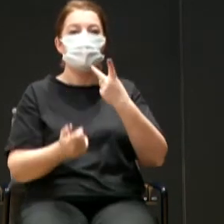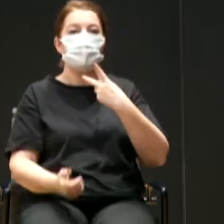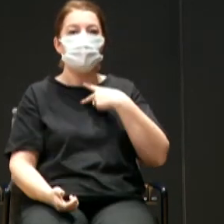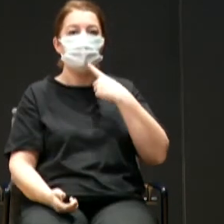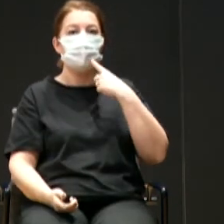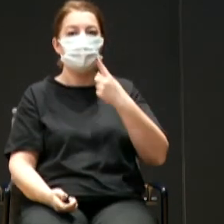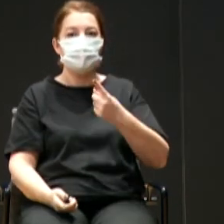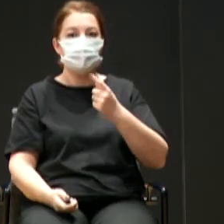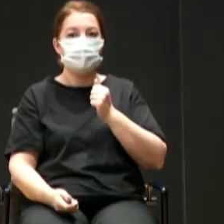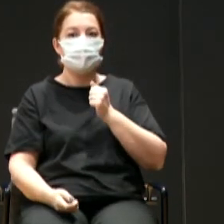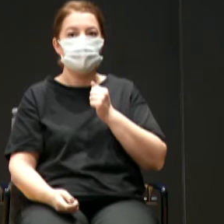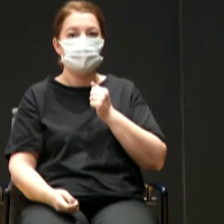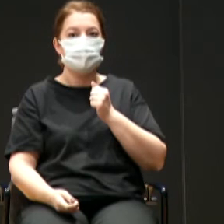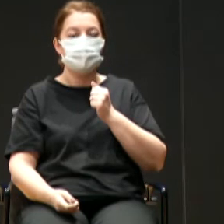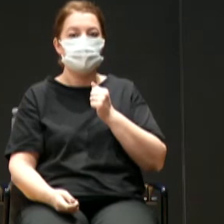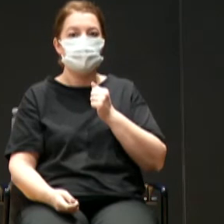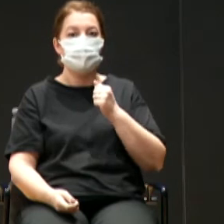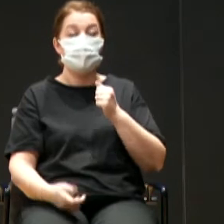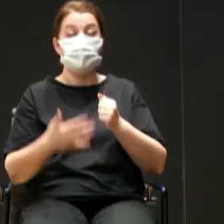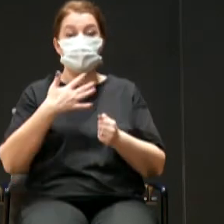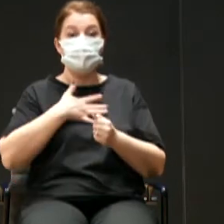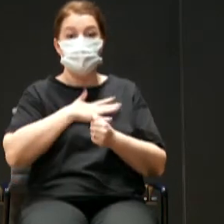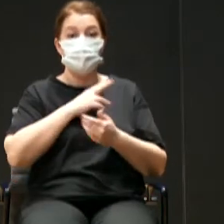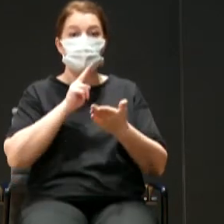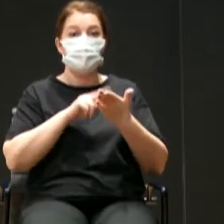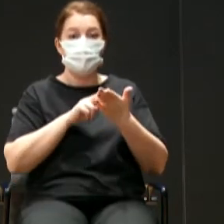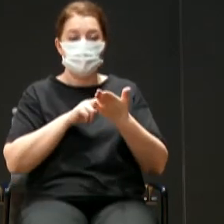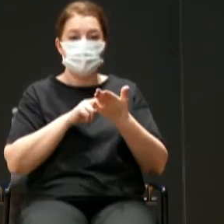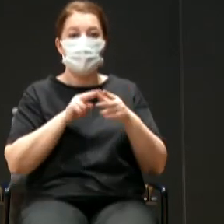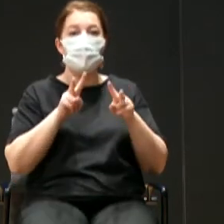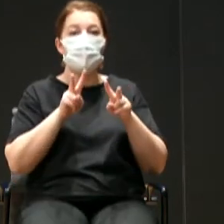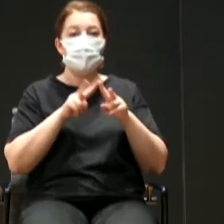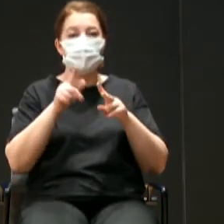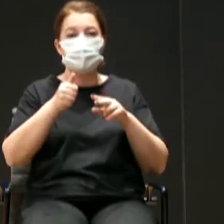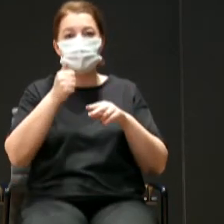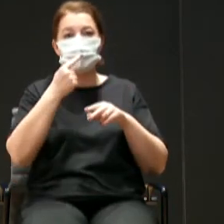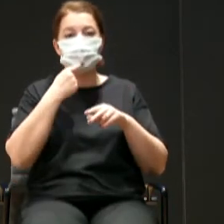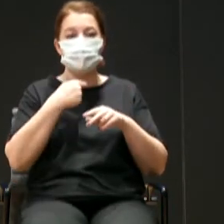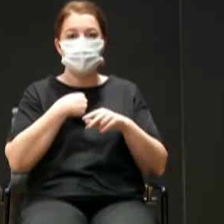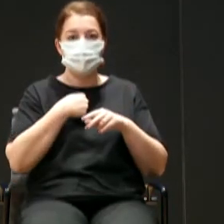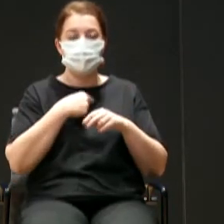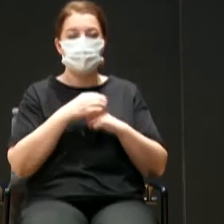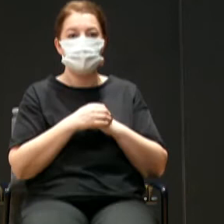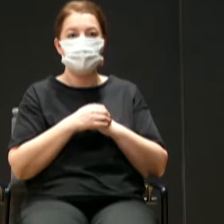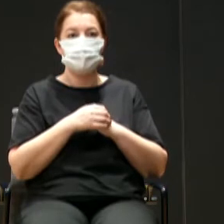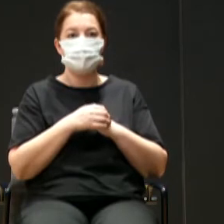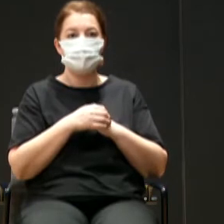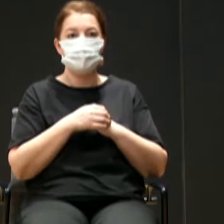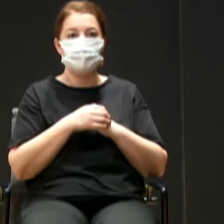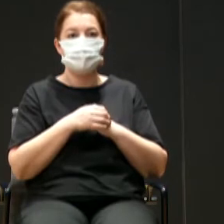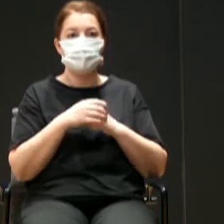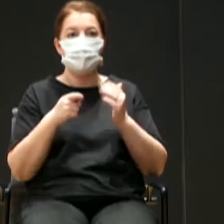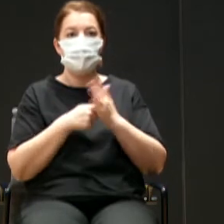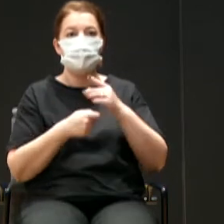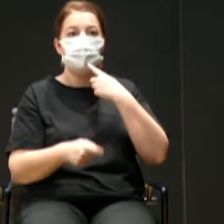söyledi. Cumhuriyet Halk Partili üyeniz, hatta Mehmet Murat Çalık bir konuşmasında bana şunu söyledi. Dedi ki, ben isim